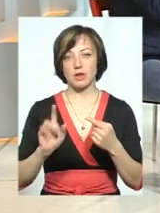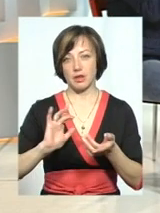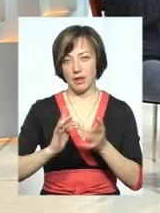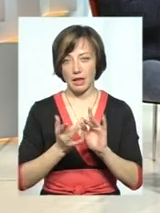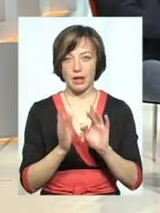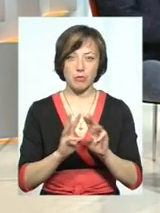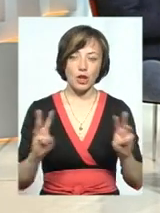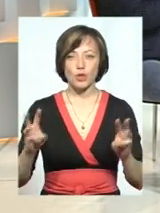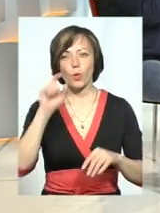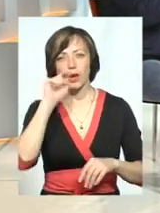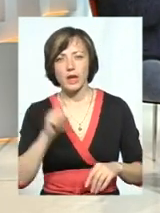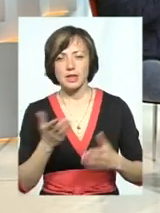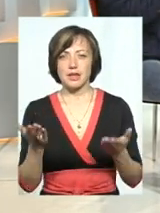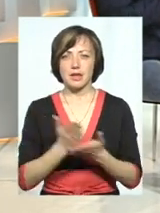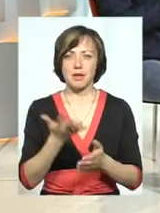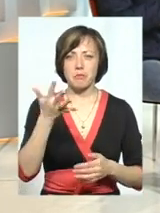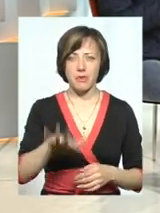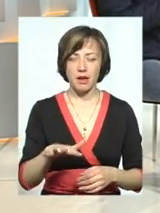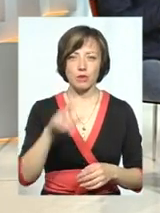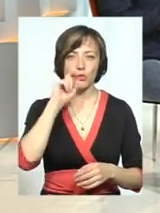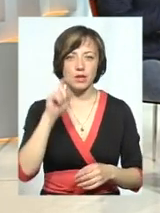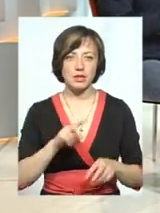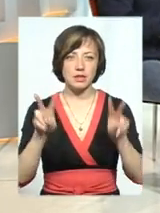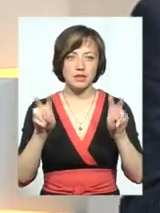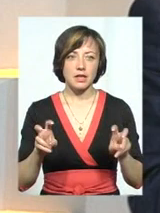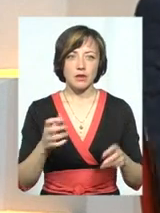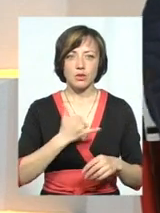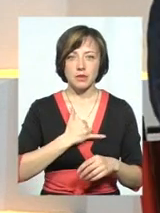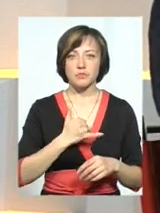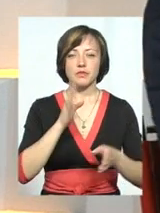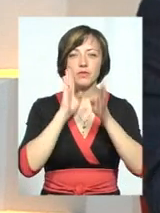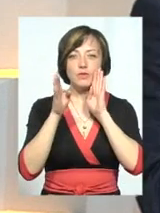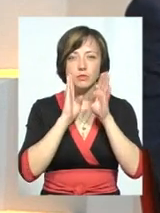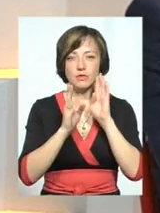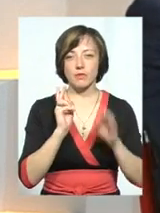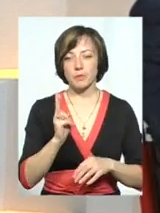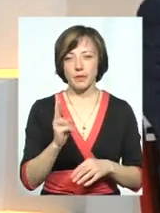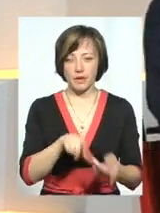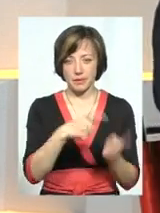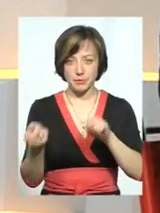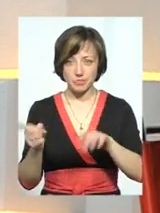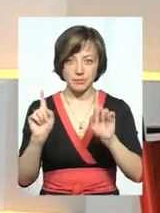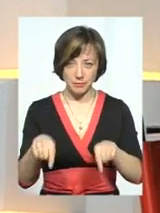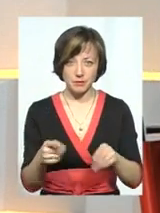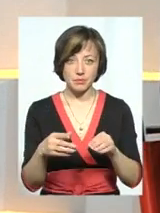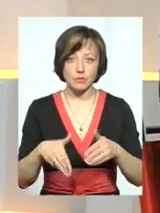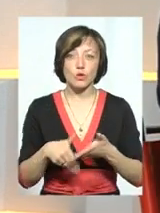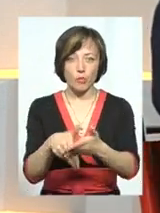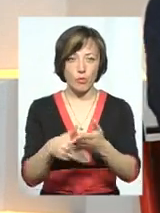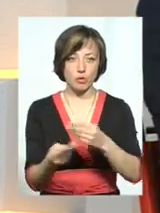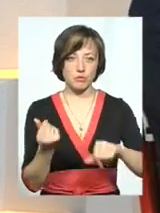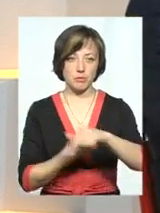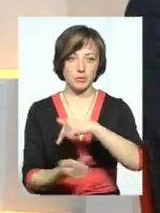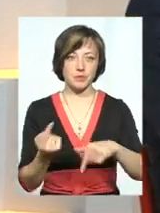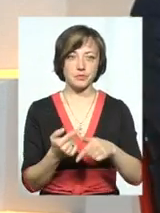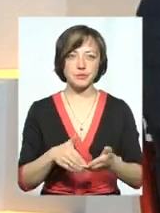не знаю, українські, вже є там 5 соцмереж, там українці називаються у нас, Facebook, ВКонтакті, і давайте ми також допоможемо бізнесу. Ми